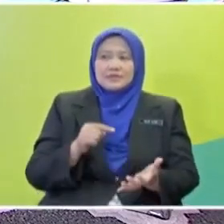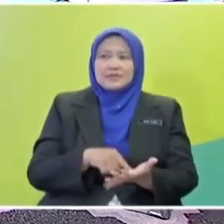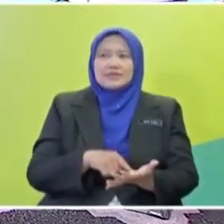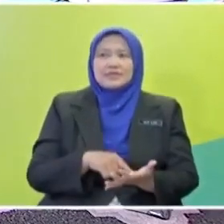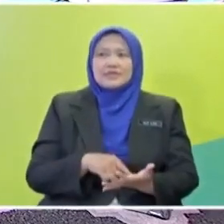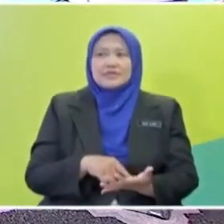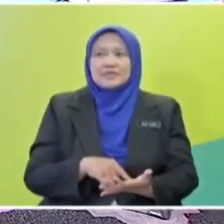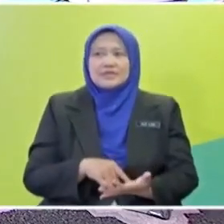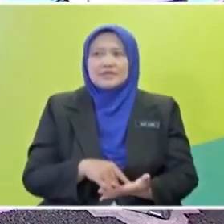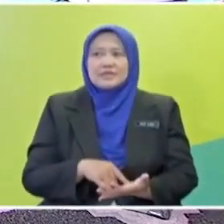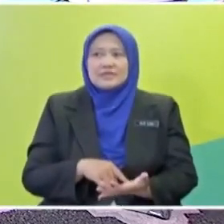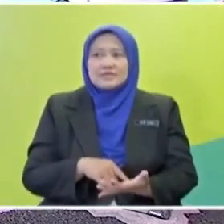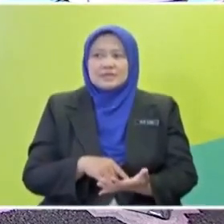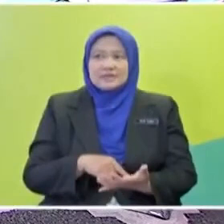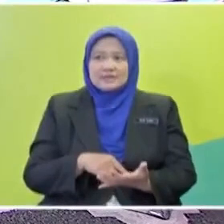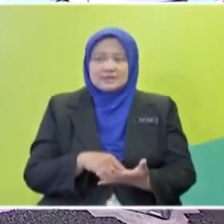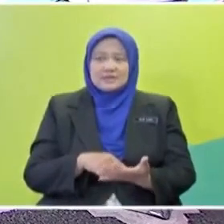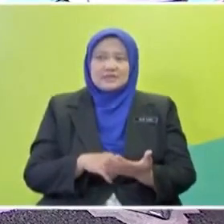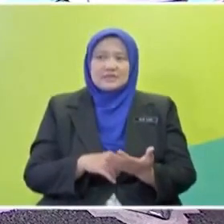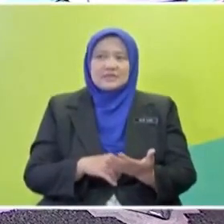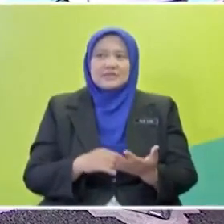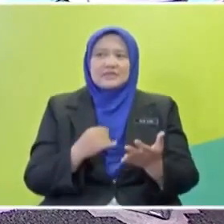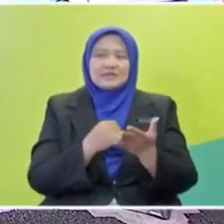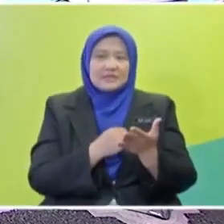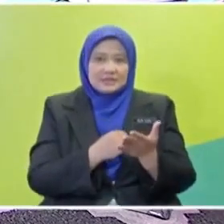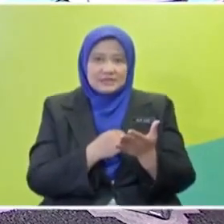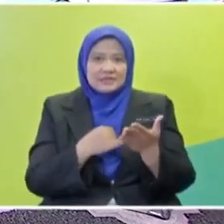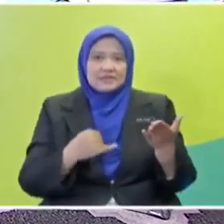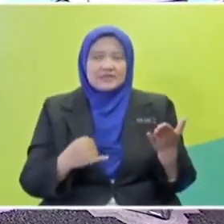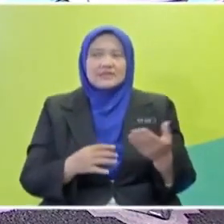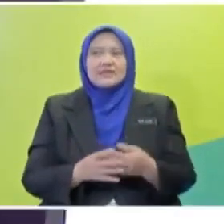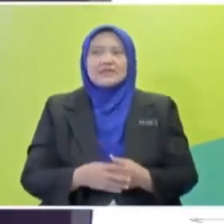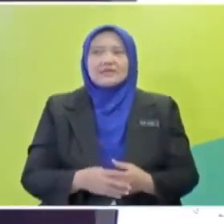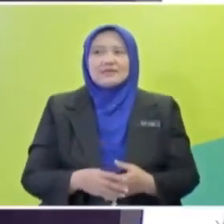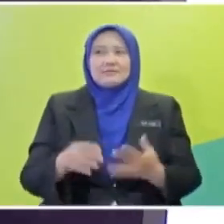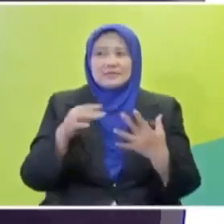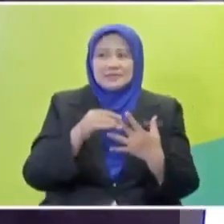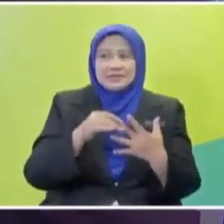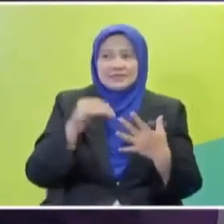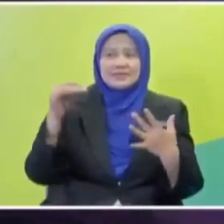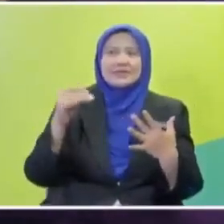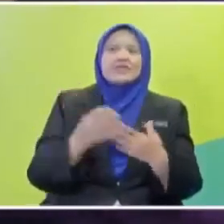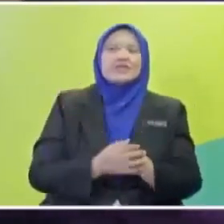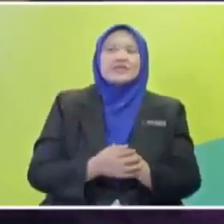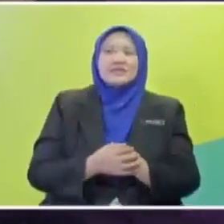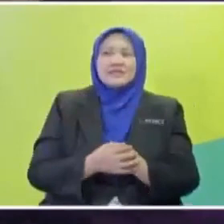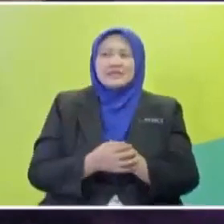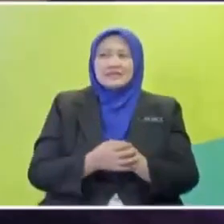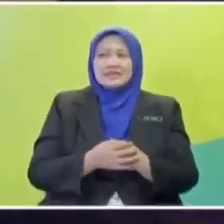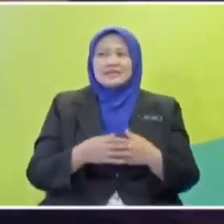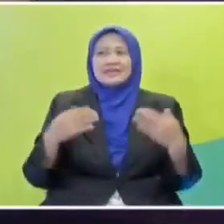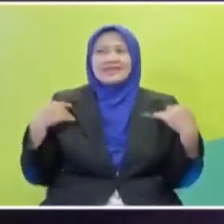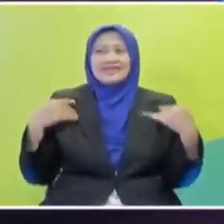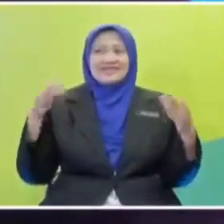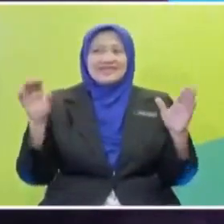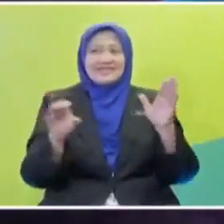cikgu. Saya punya lakaran pilihan cikgu. Wow. Macam tidur cikgu je ada gambar muka tu.